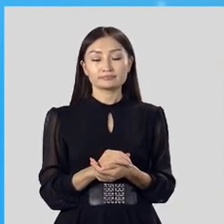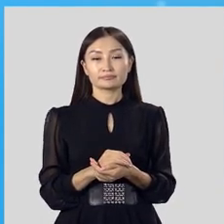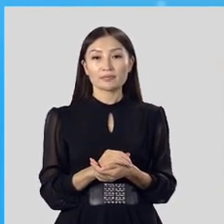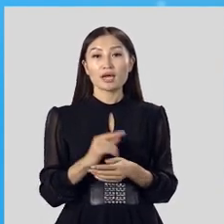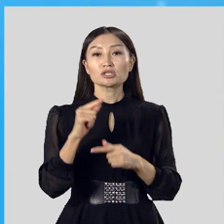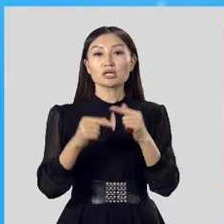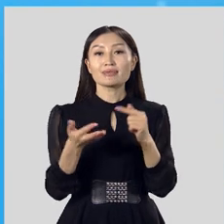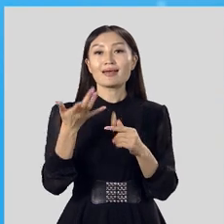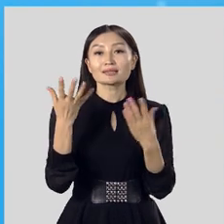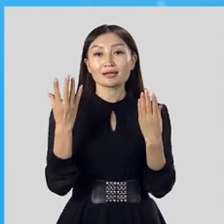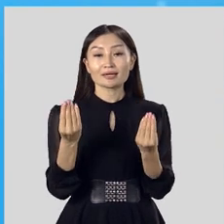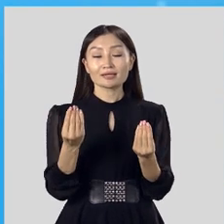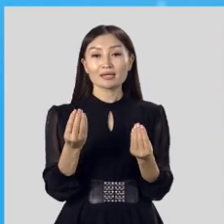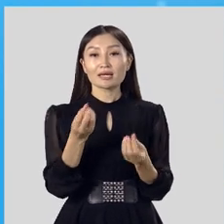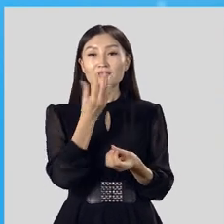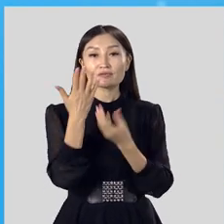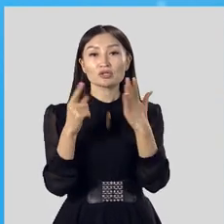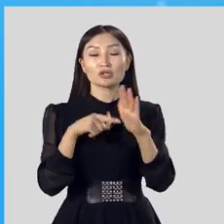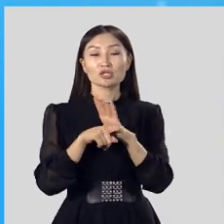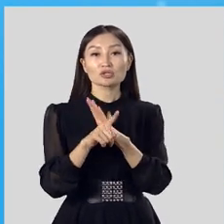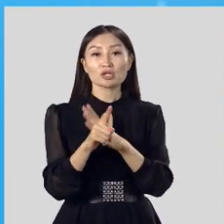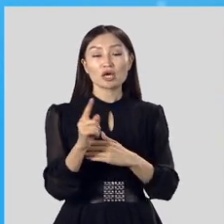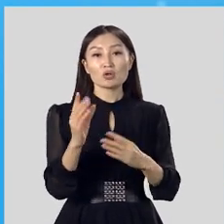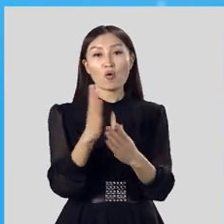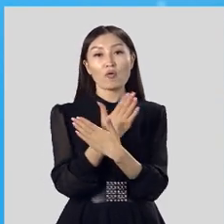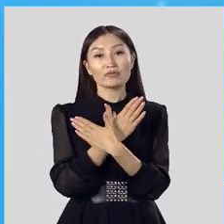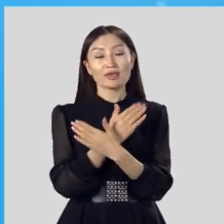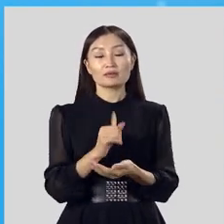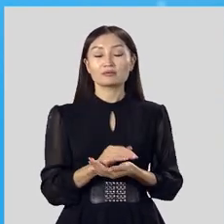Через несколько дней цветки начинают